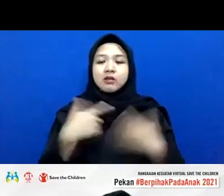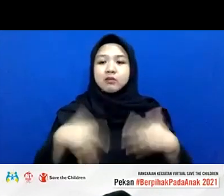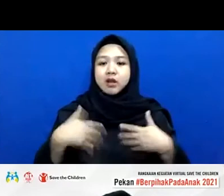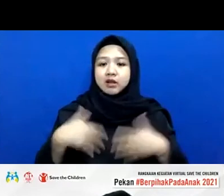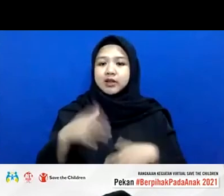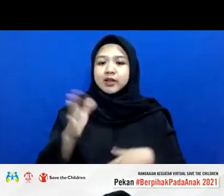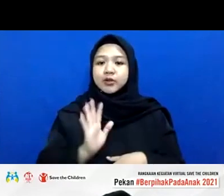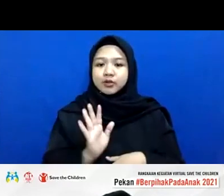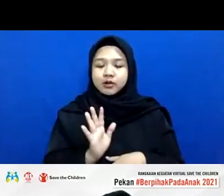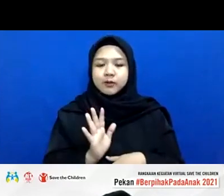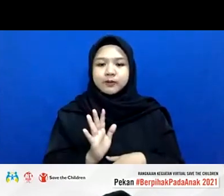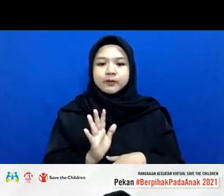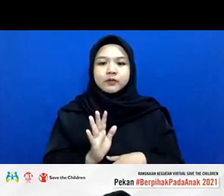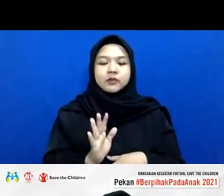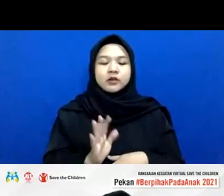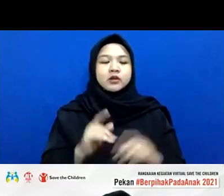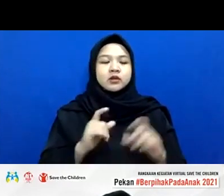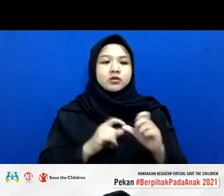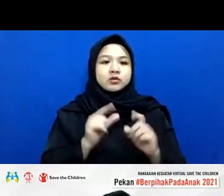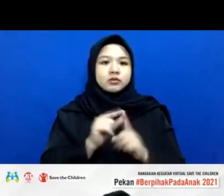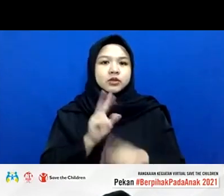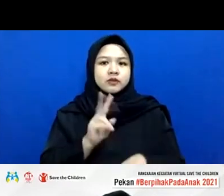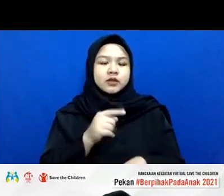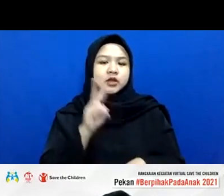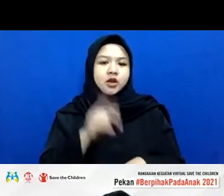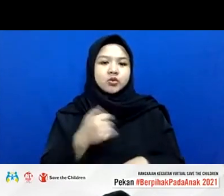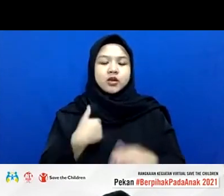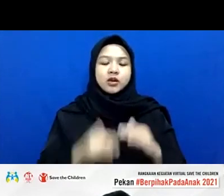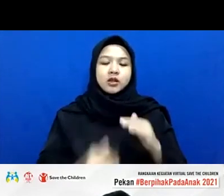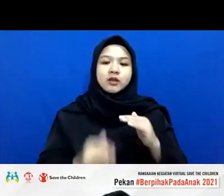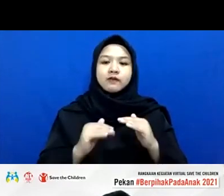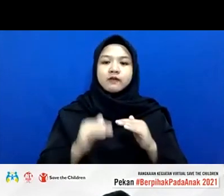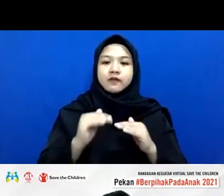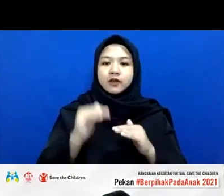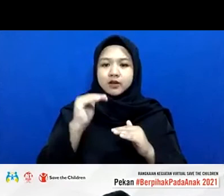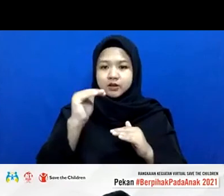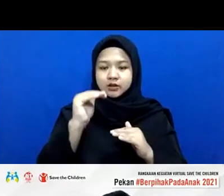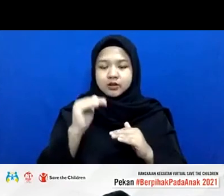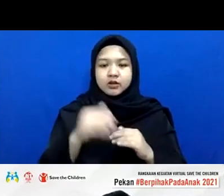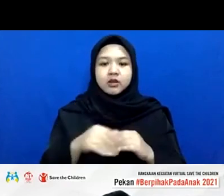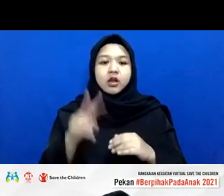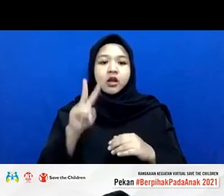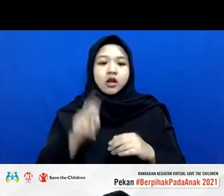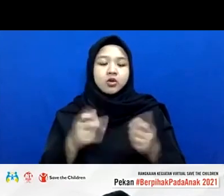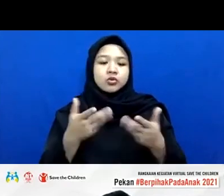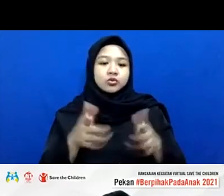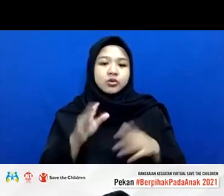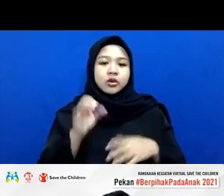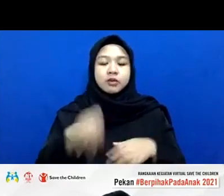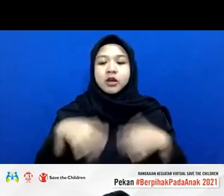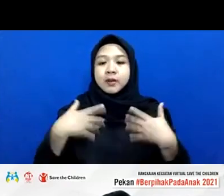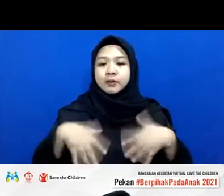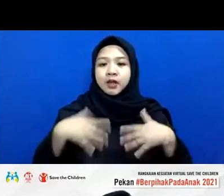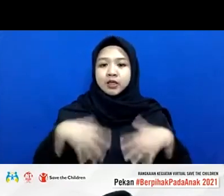Nah, memang jenjang supervisi ini kan harus ada levelingnya. Minimal dia harus sudah pernah berpraktek,